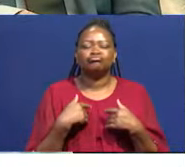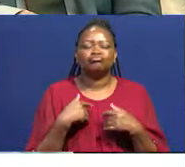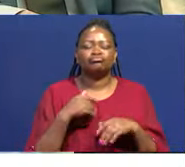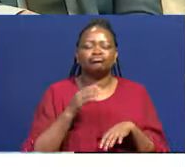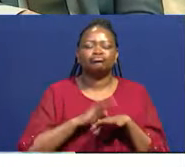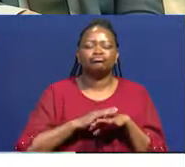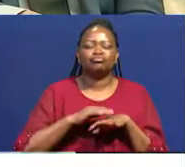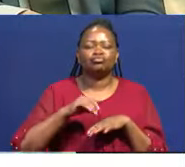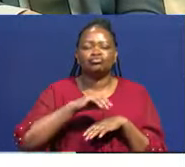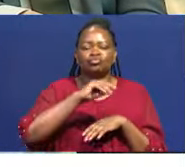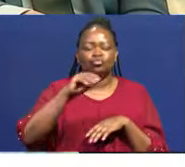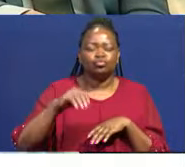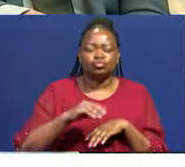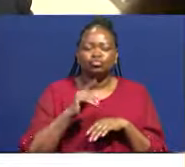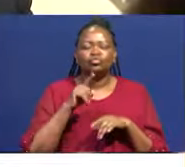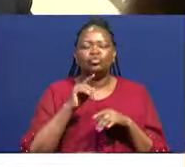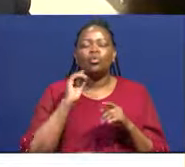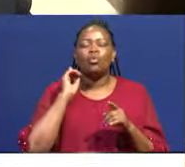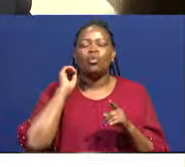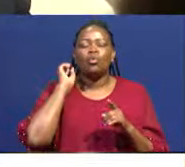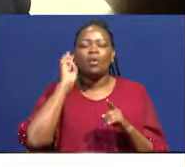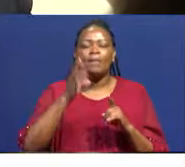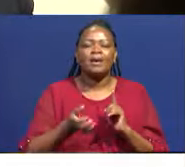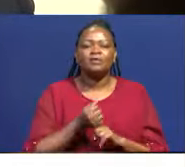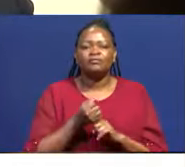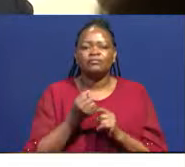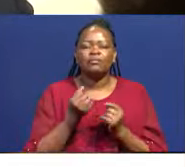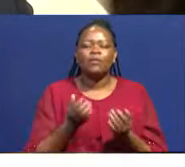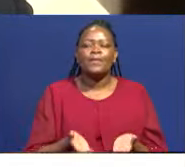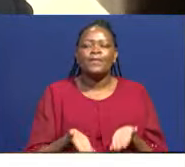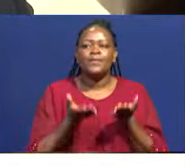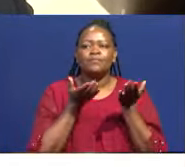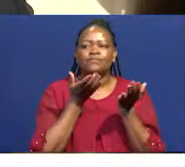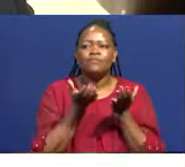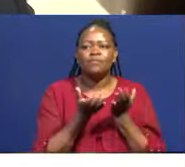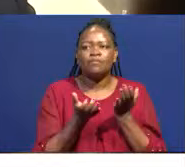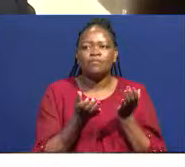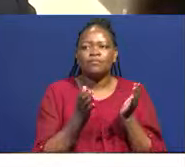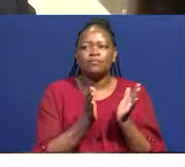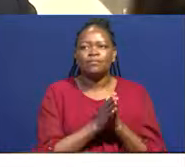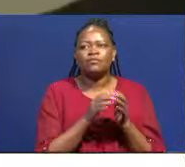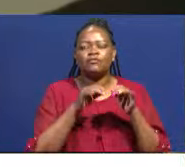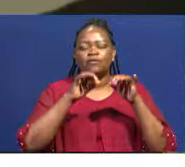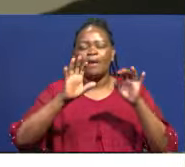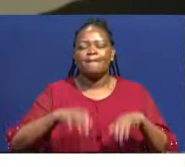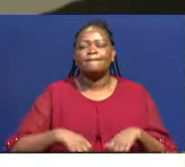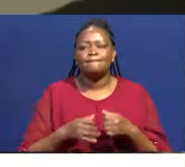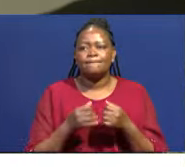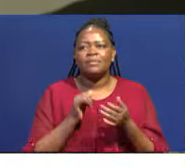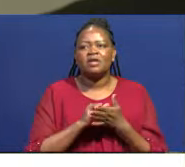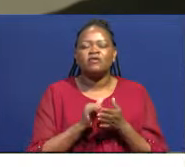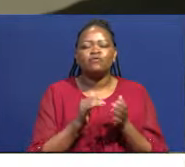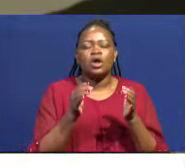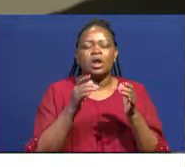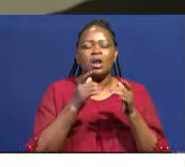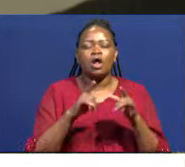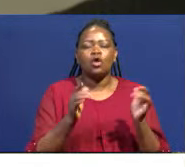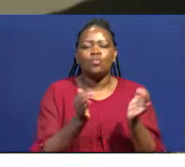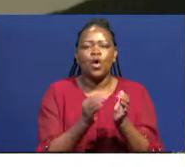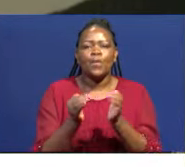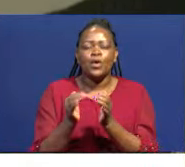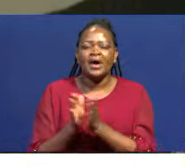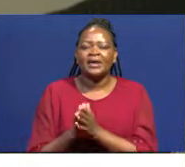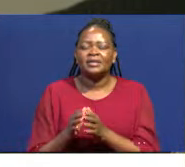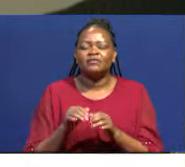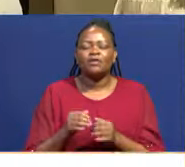vunde. Hayo yataafikiwa kwa kuimarisha huduma za nyanjani miongoni mwa wakulima wenye mashamba madogo, pamoja